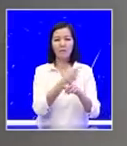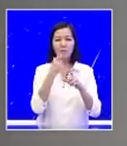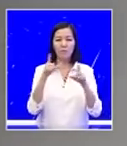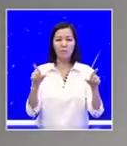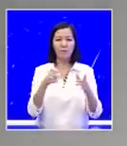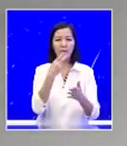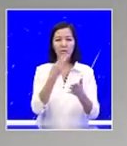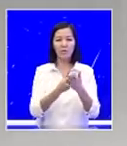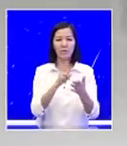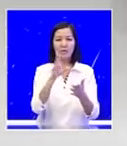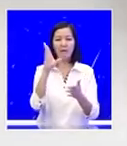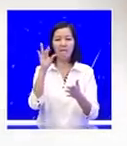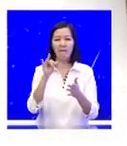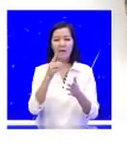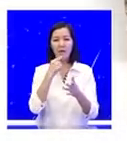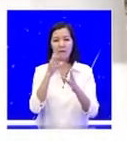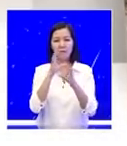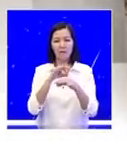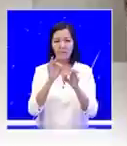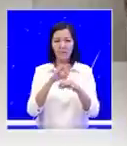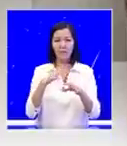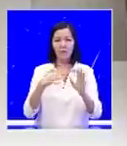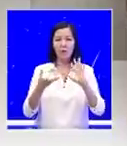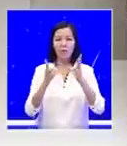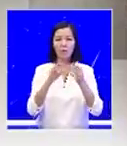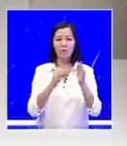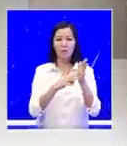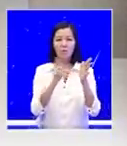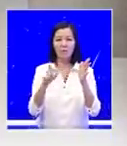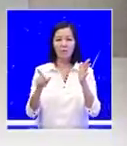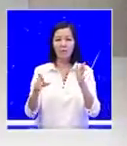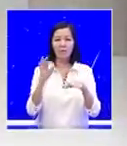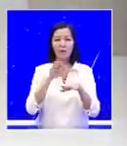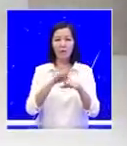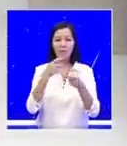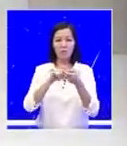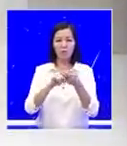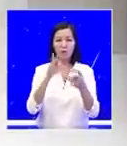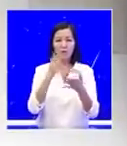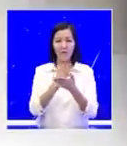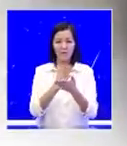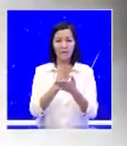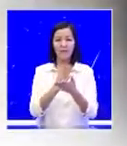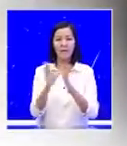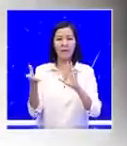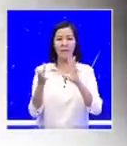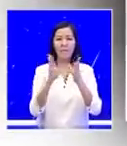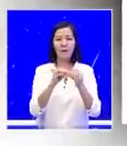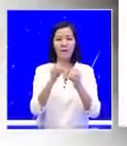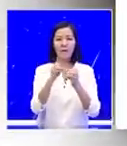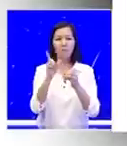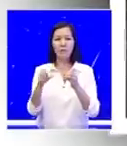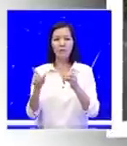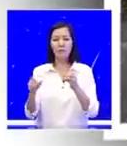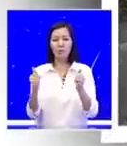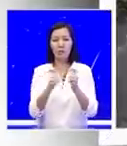жатқызылып, КВИ анализі алынған болатын. Қорытындылар алынып, 9 адамның індет жұқтырғаны анықталды. Оның барлығы 11-ші науқастың